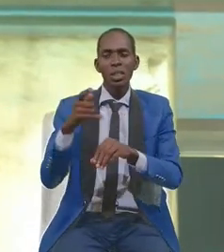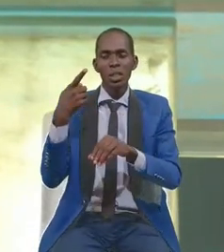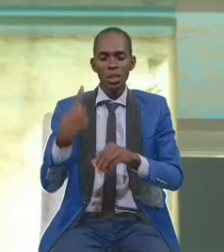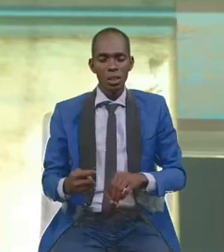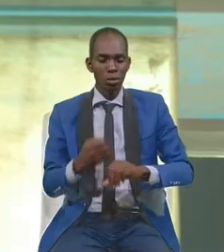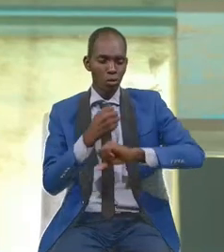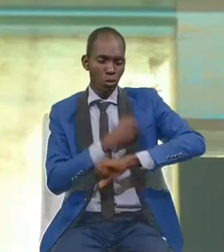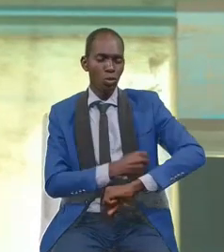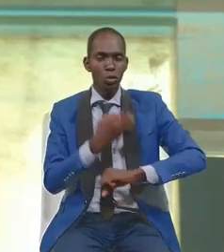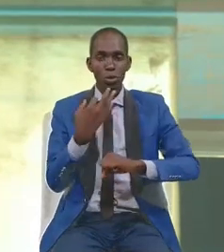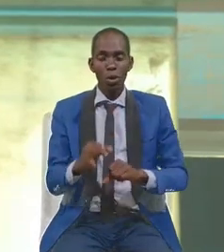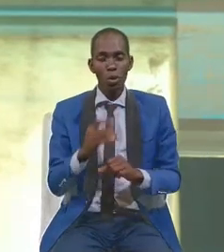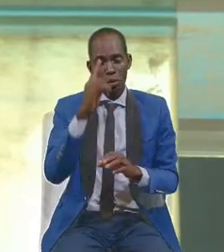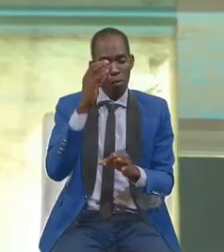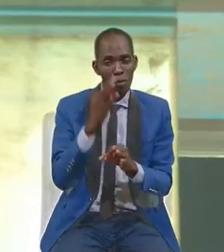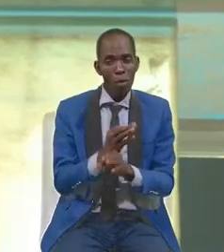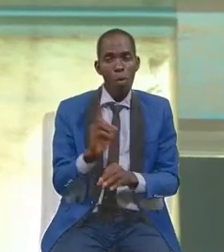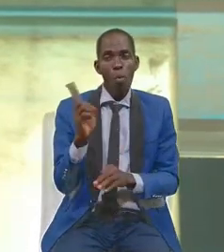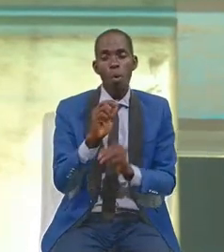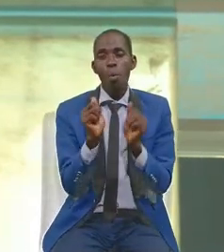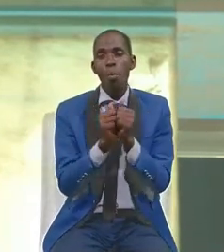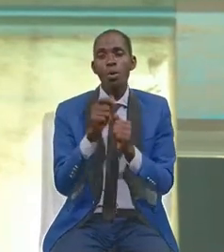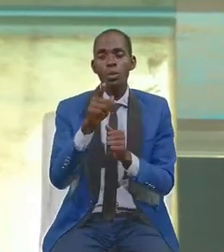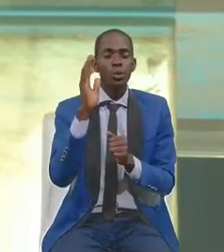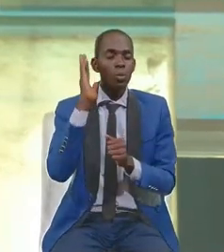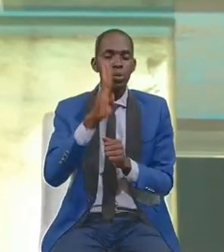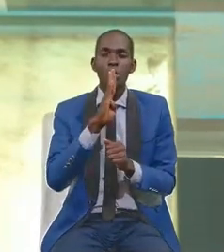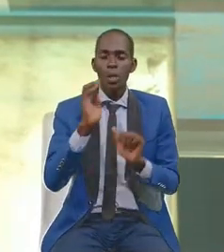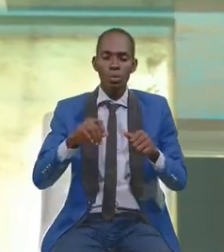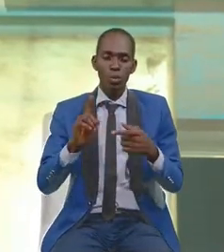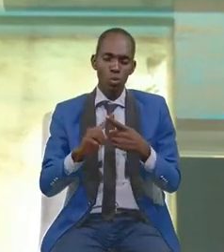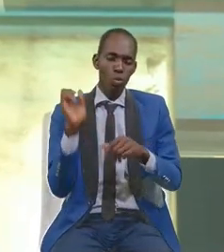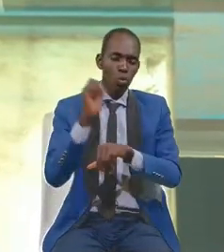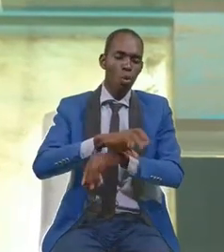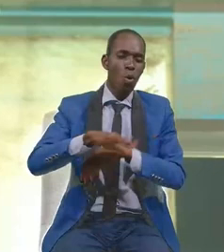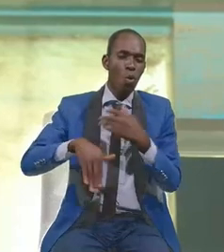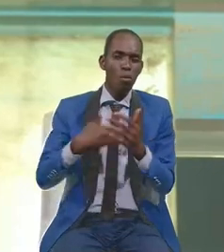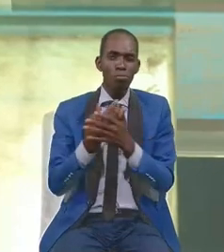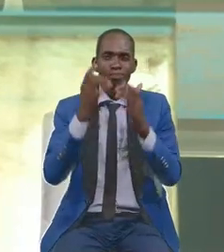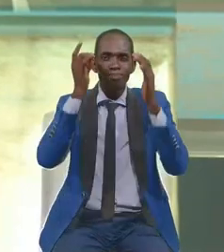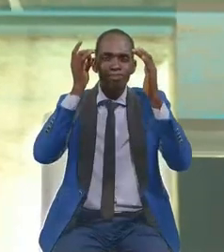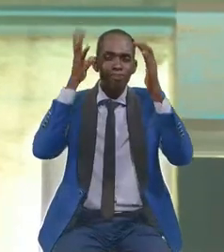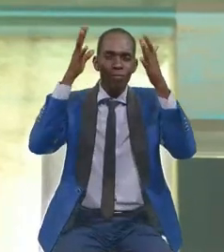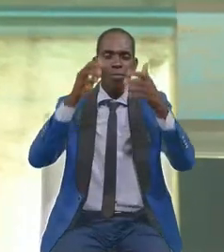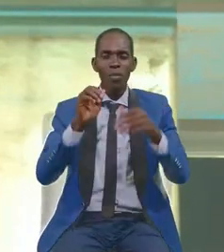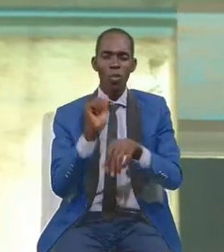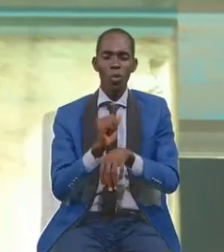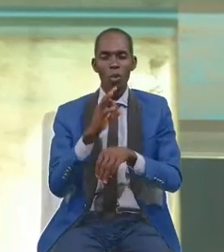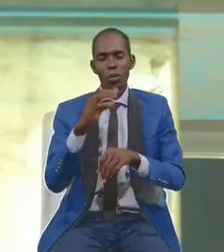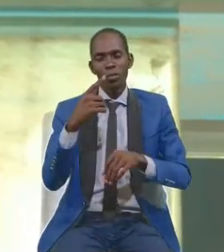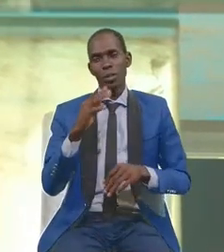lequel vous pourrez éteindre tous les traits enflammés du malin. Comment cela va-t-il se